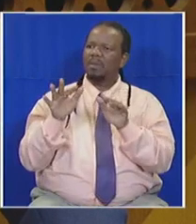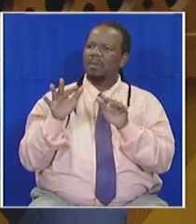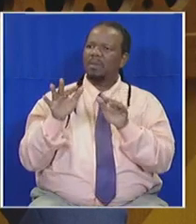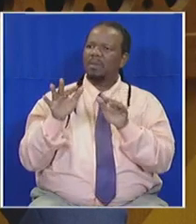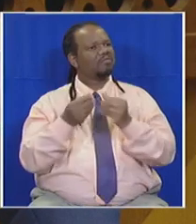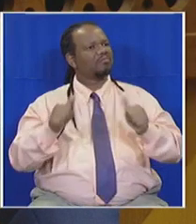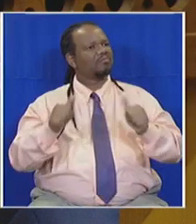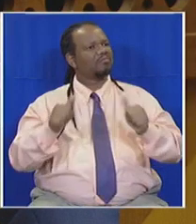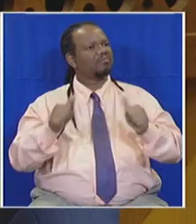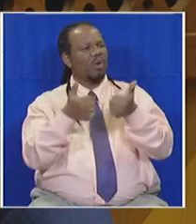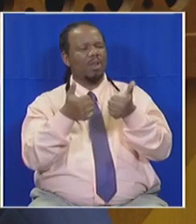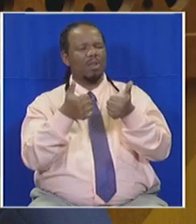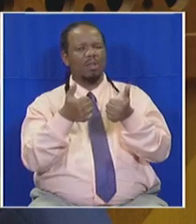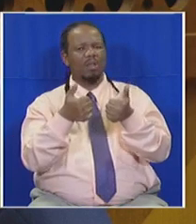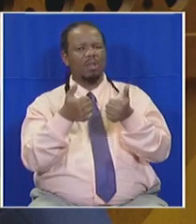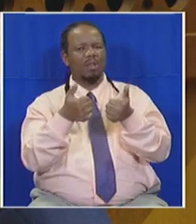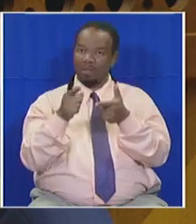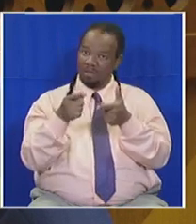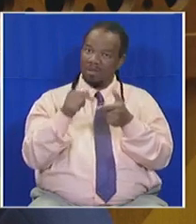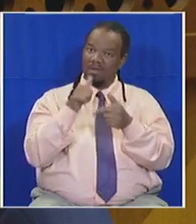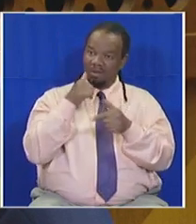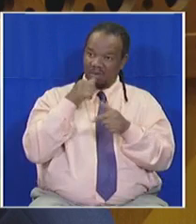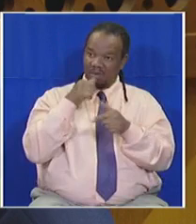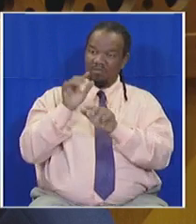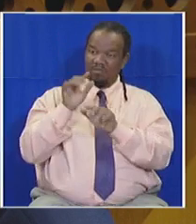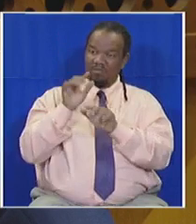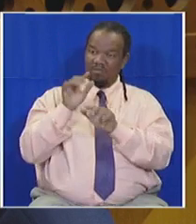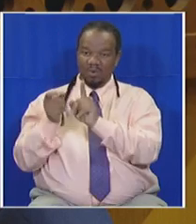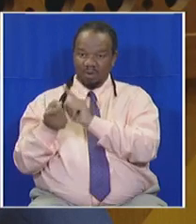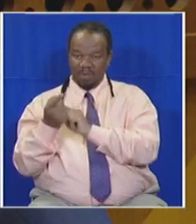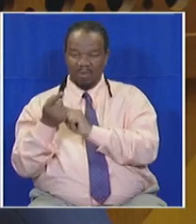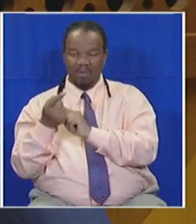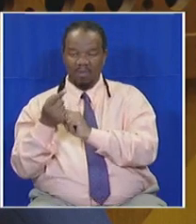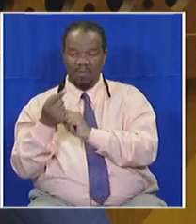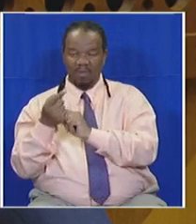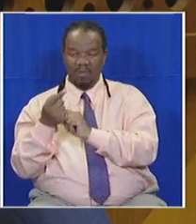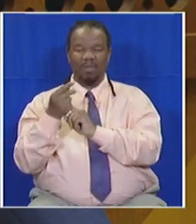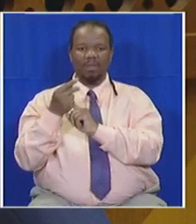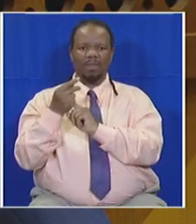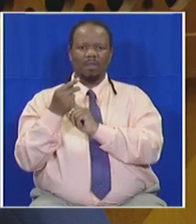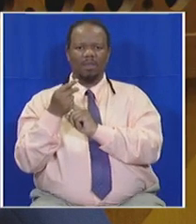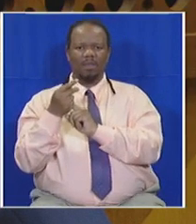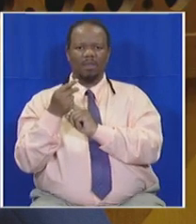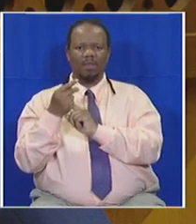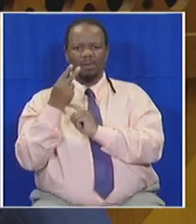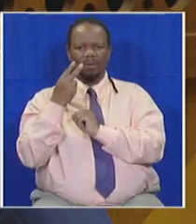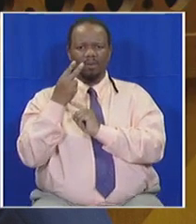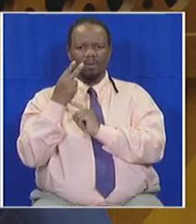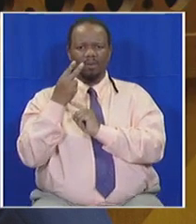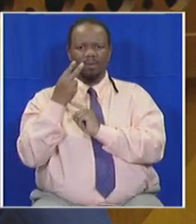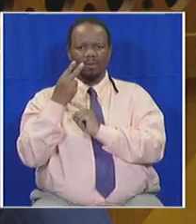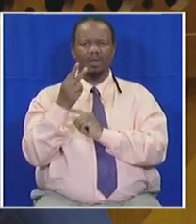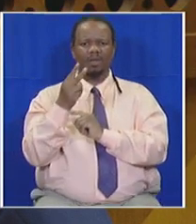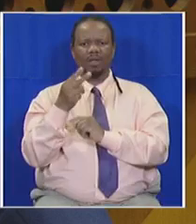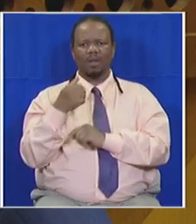is van hierdie protesoptogte, soos wat ons byvoorbeeld nou in die Ditsobotla munisipaliteit gesien het, waarin Kolinie